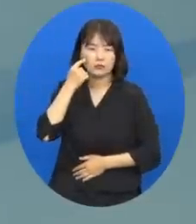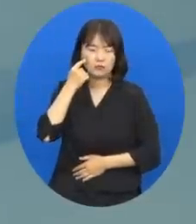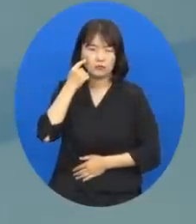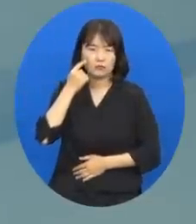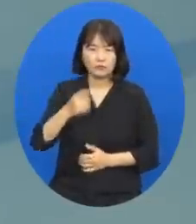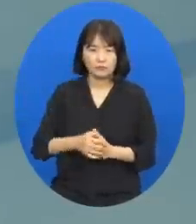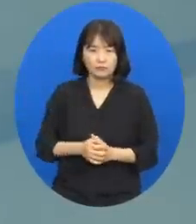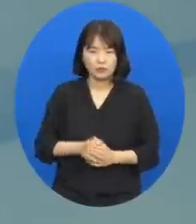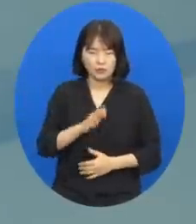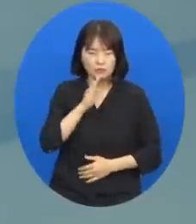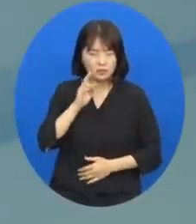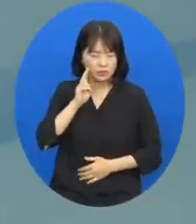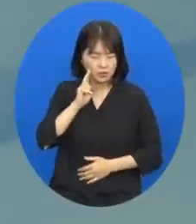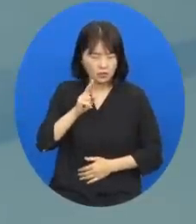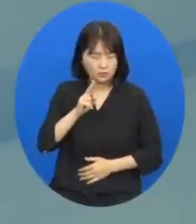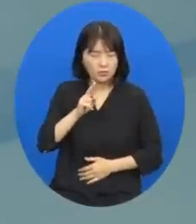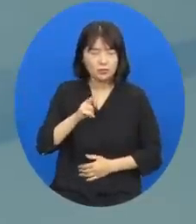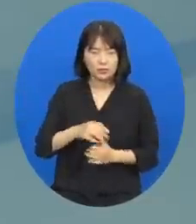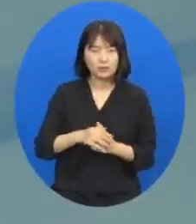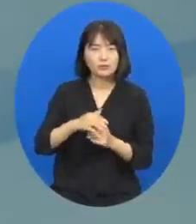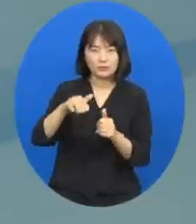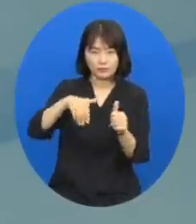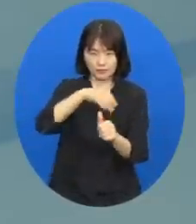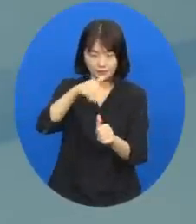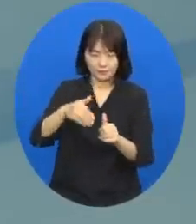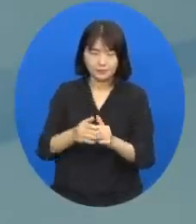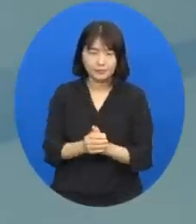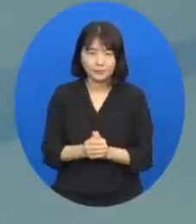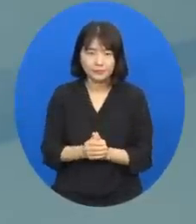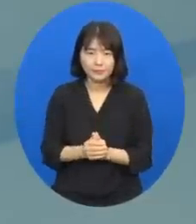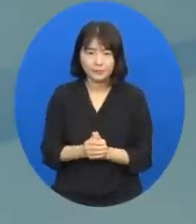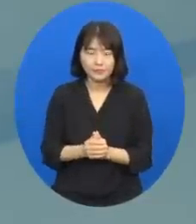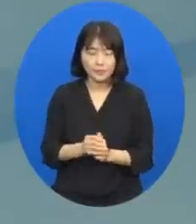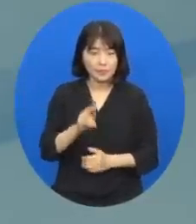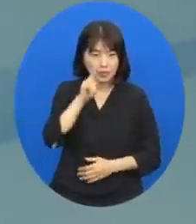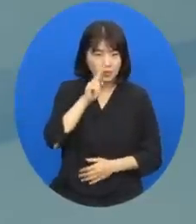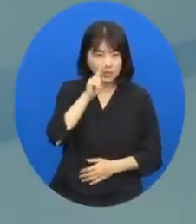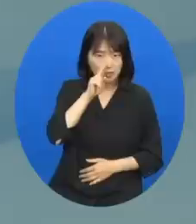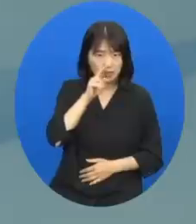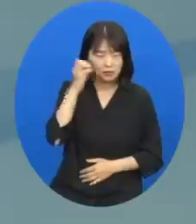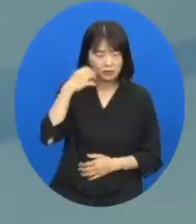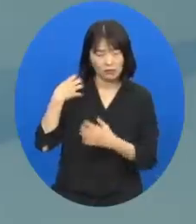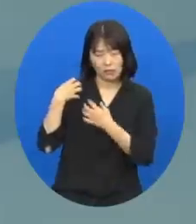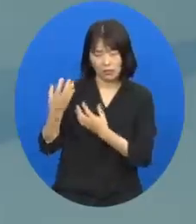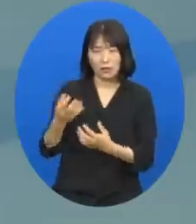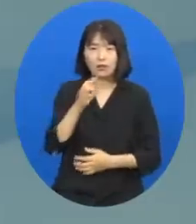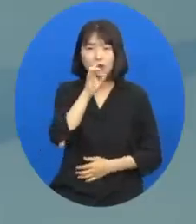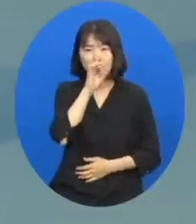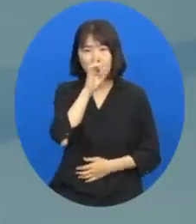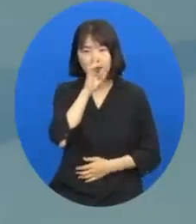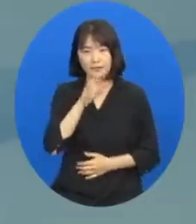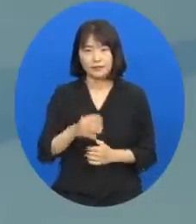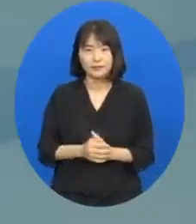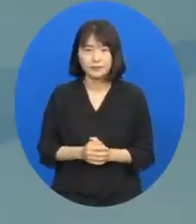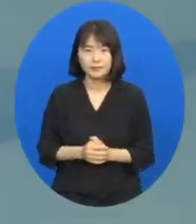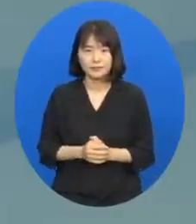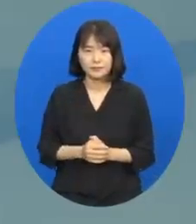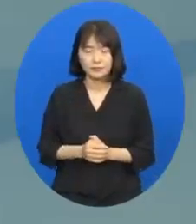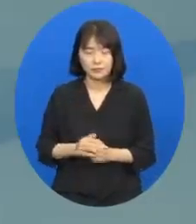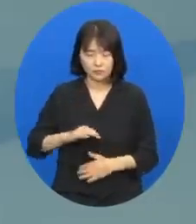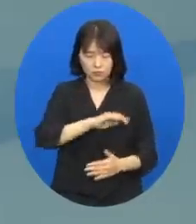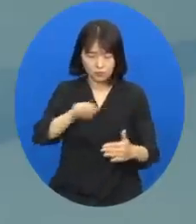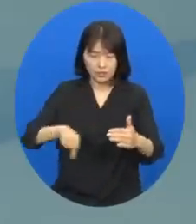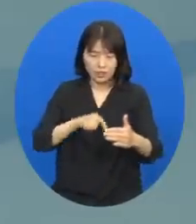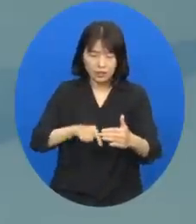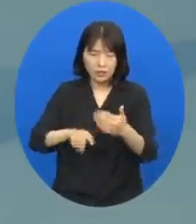굉장히 심각한 겁니다 우리 시기라는 것을 그냥 나 둬서는 안 된다는 거예요 우리 안에 누군가를 1